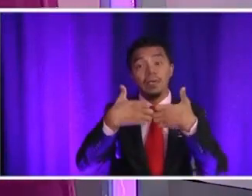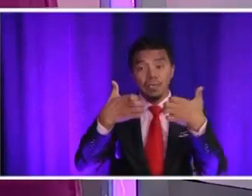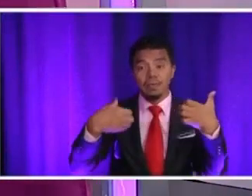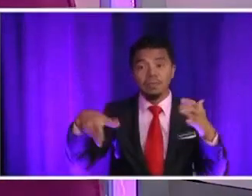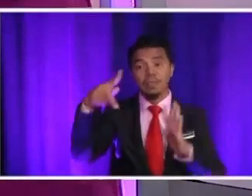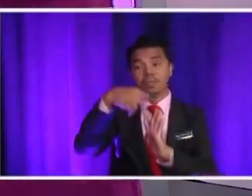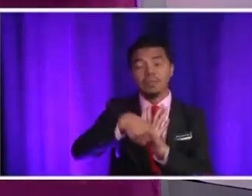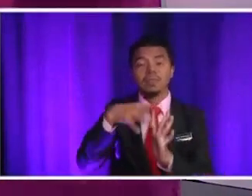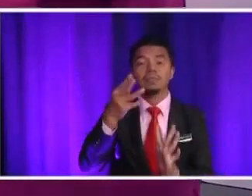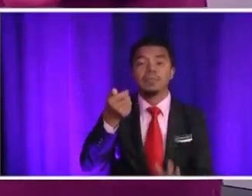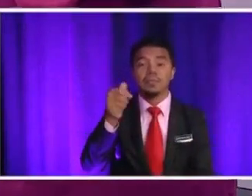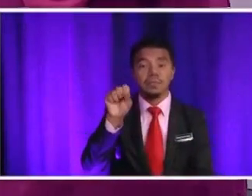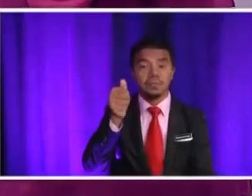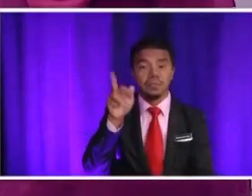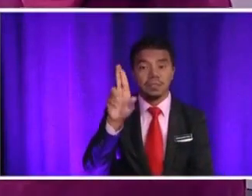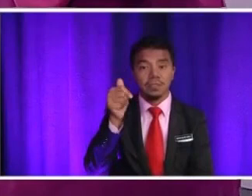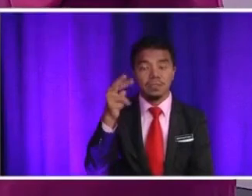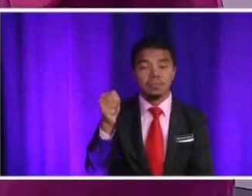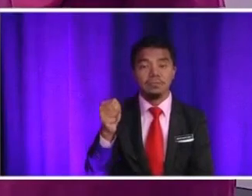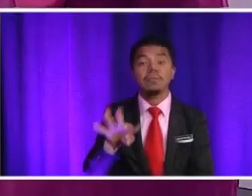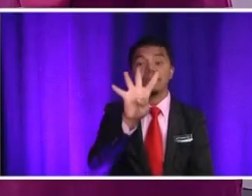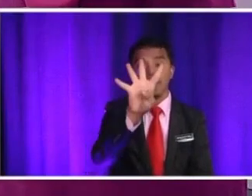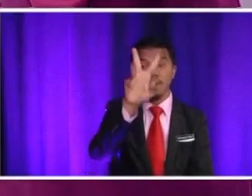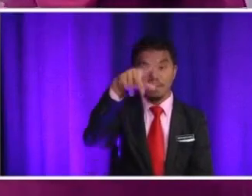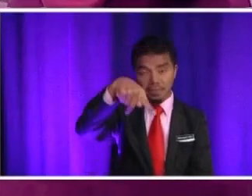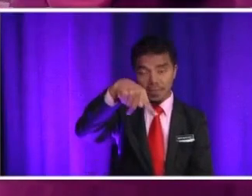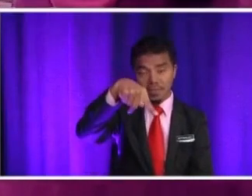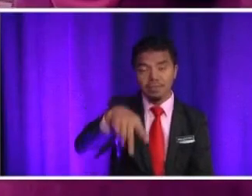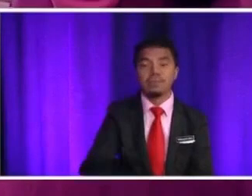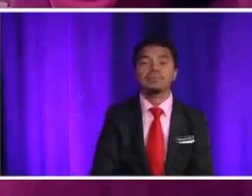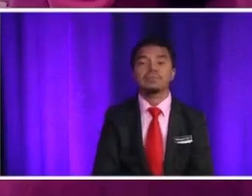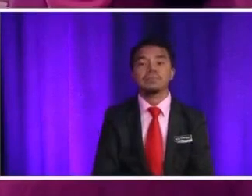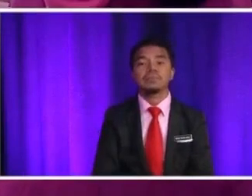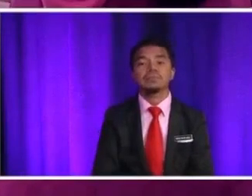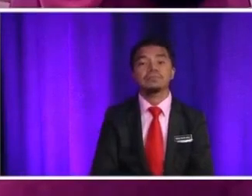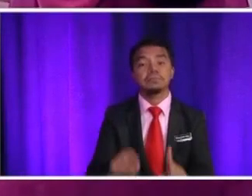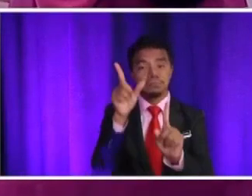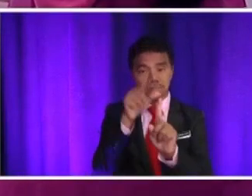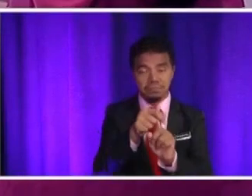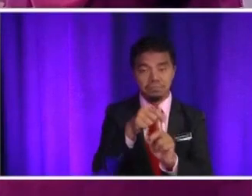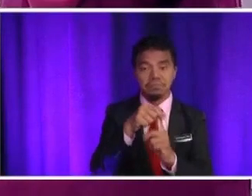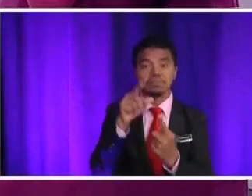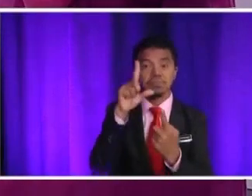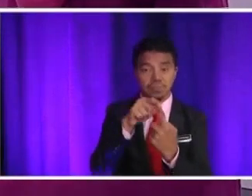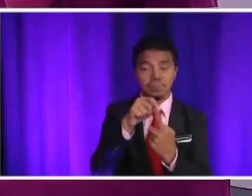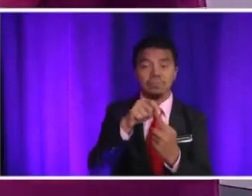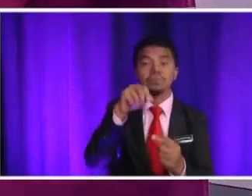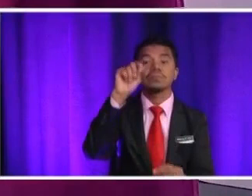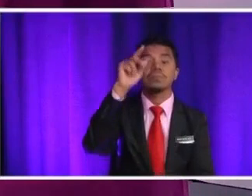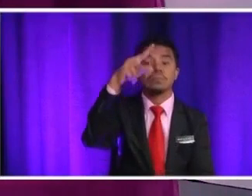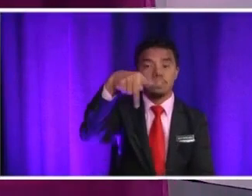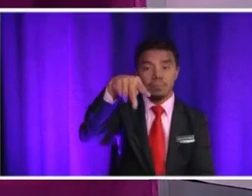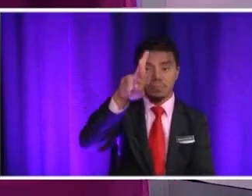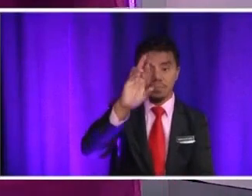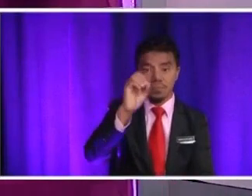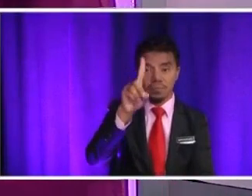tadi, 4P, produk. Produk yang hendak dipasarkan, kalau boleh,